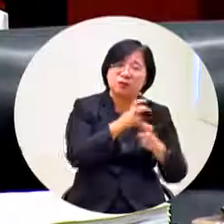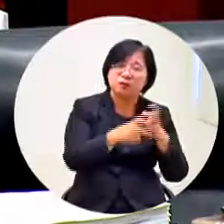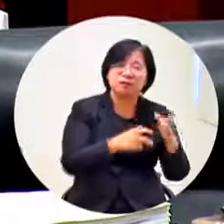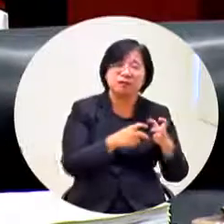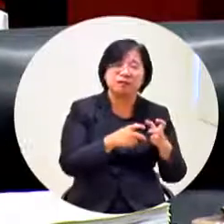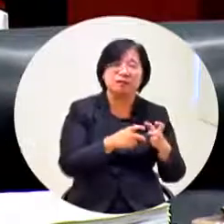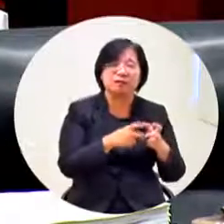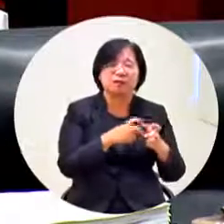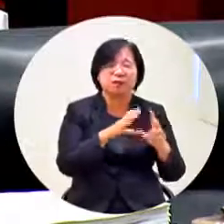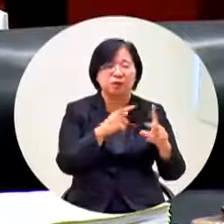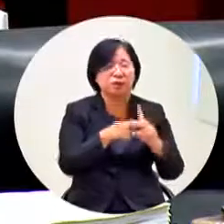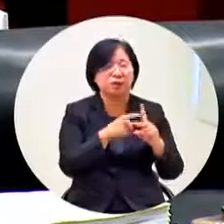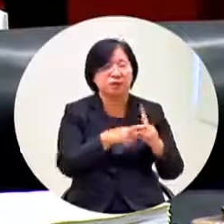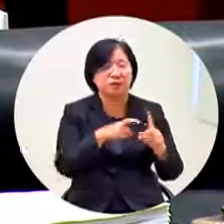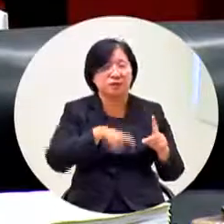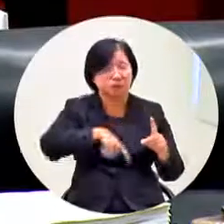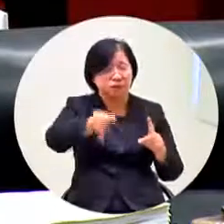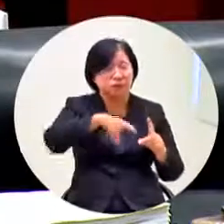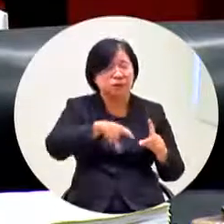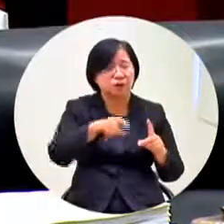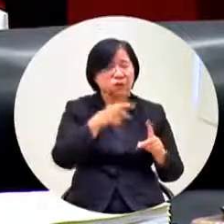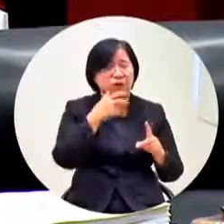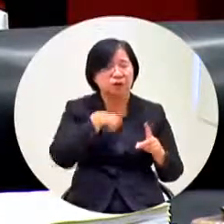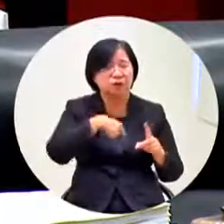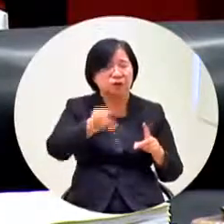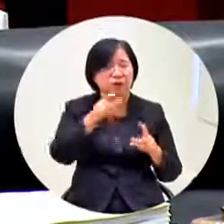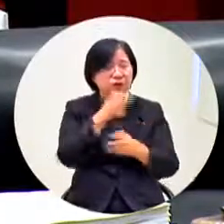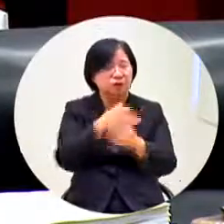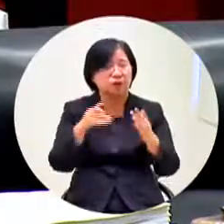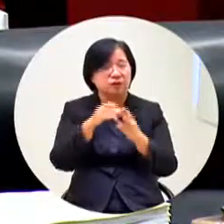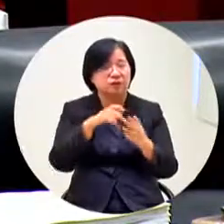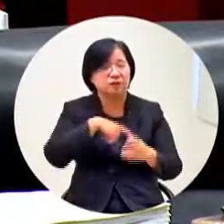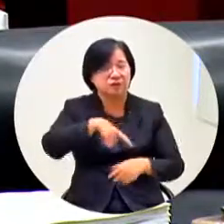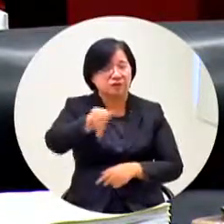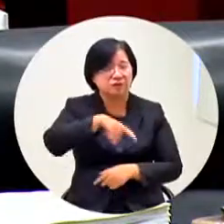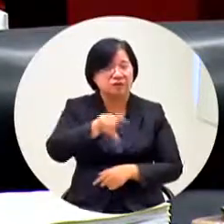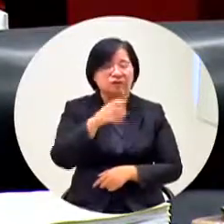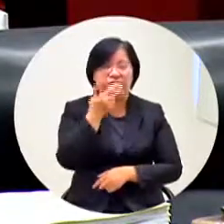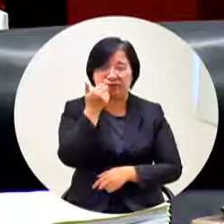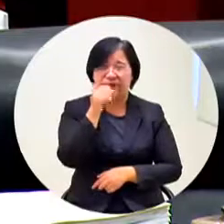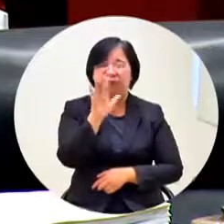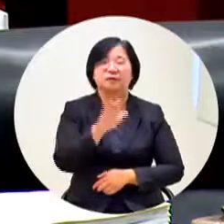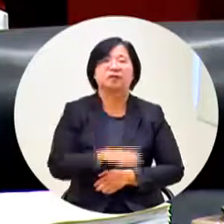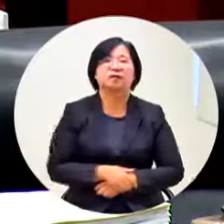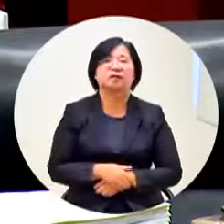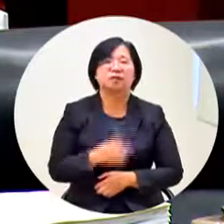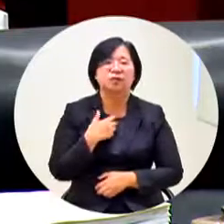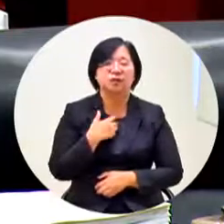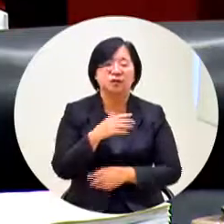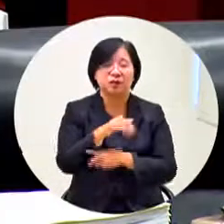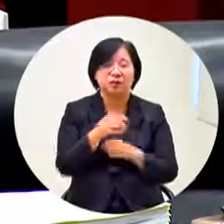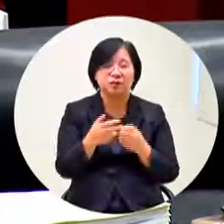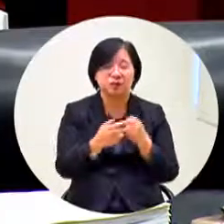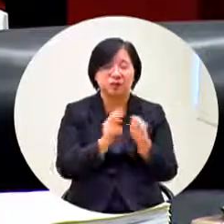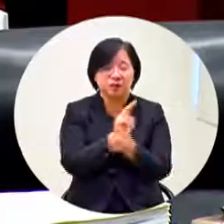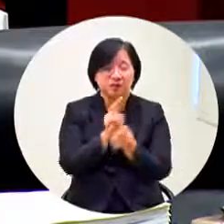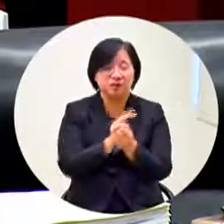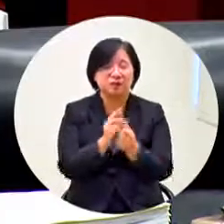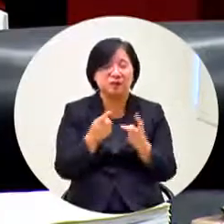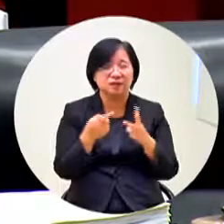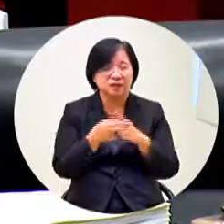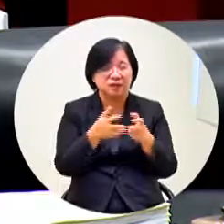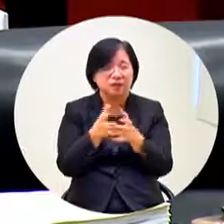社区来，其实用那条路是相当方便。所以我在龙里小组的时候特别提到，是不是能够请水利局把它开辟